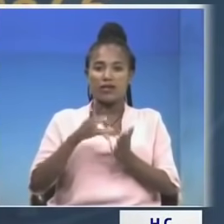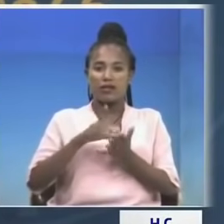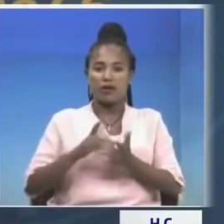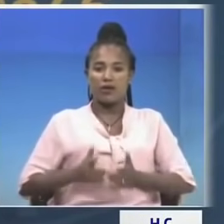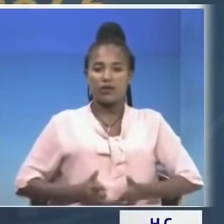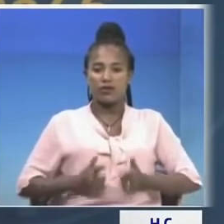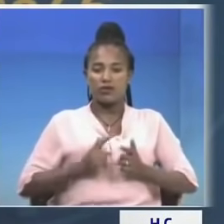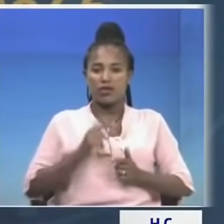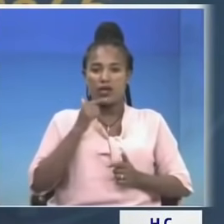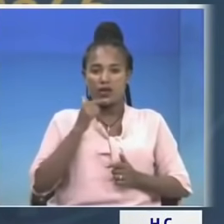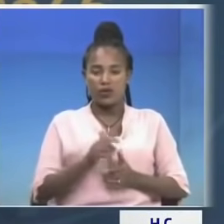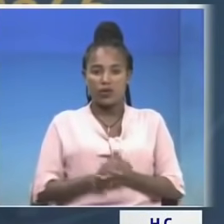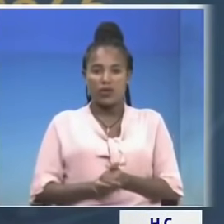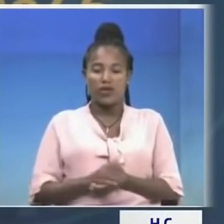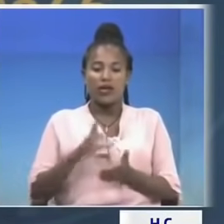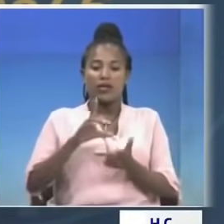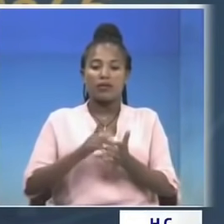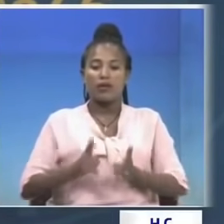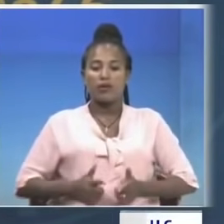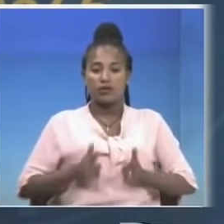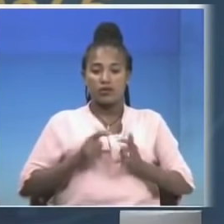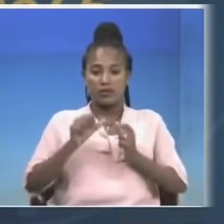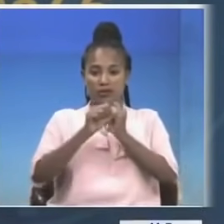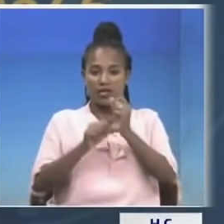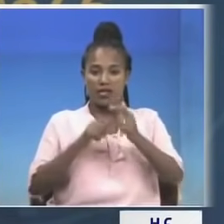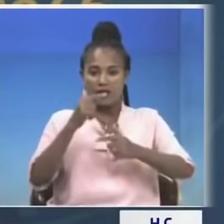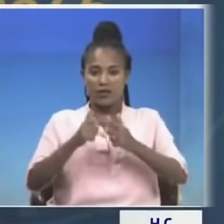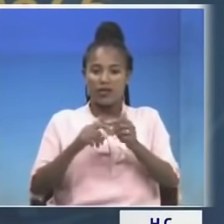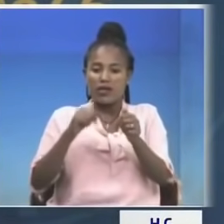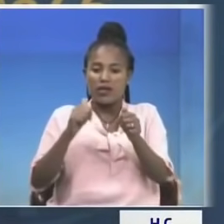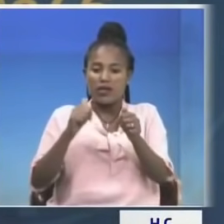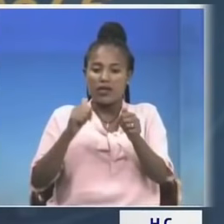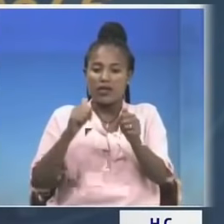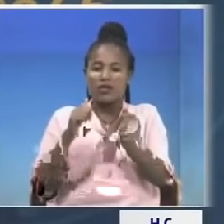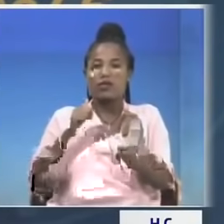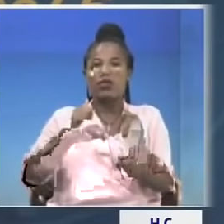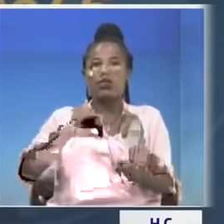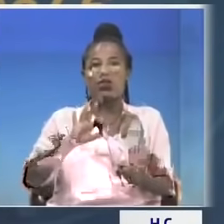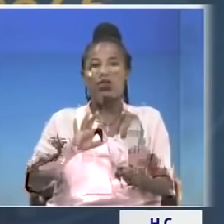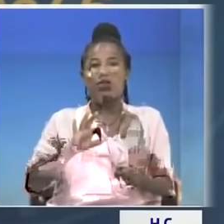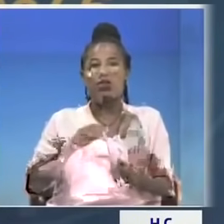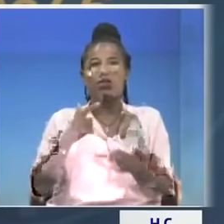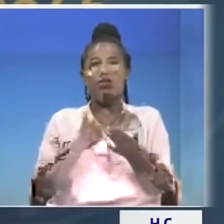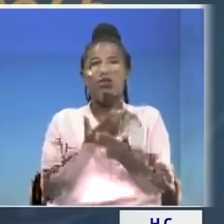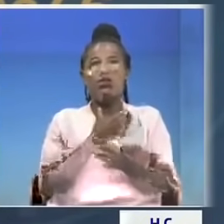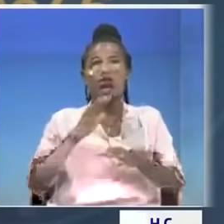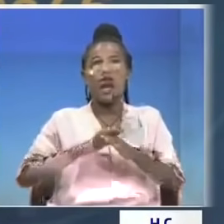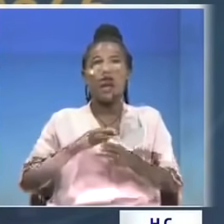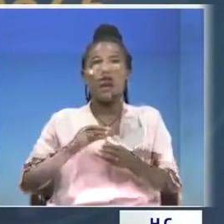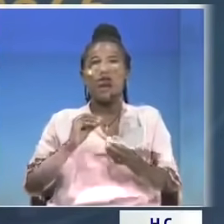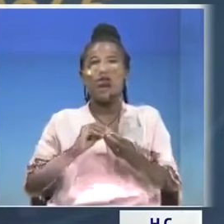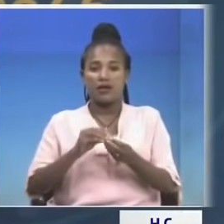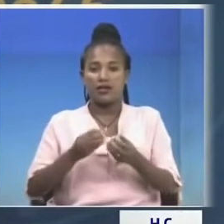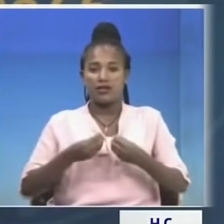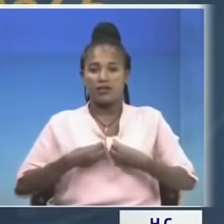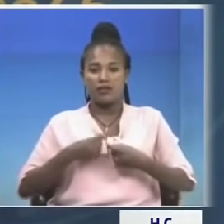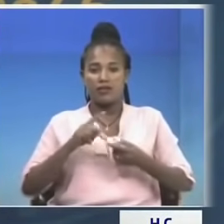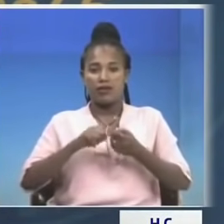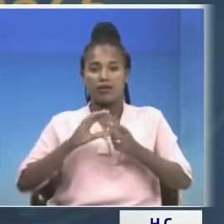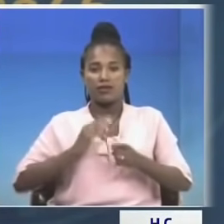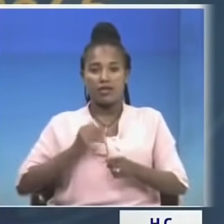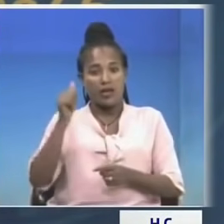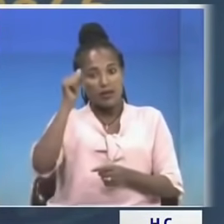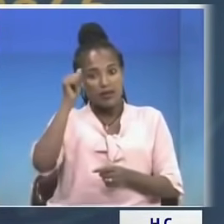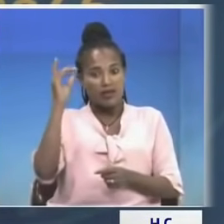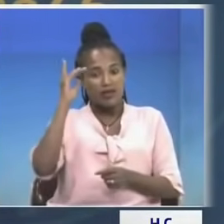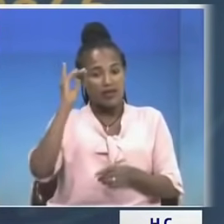ነዋሪዎች ተናገሩ። የከተማ ነዋሪዎች የምስረታ ሂደቱን እየተከታተሉ ይገኛሉ። በዚህ ጉዳይ ላይ ተጨማሪ ማብራሪያ ልሰጠን ባልደረባችን አብዮት